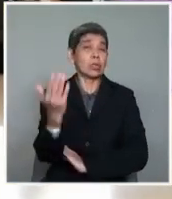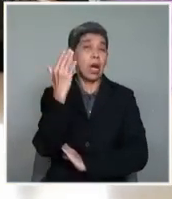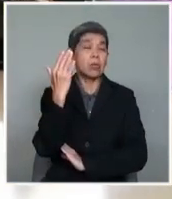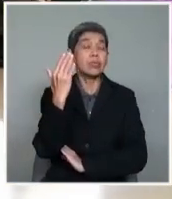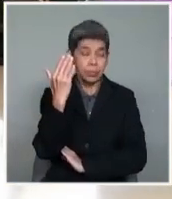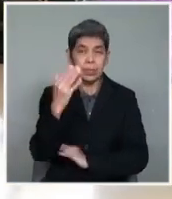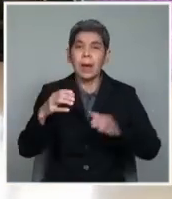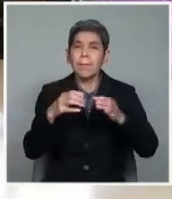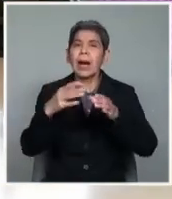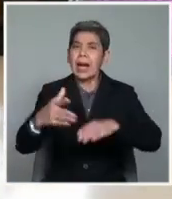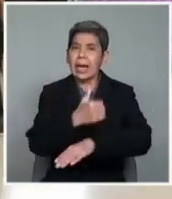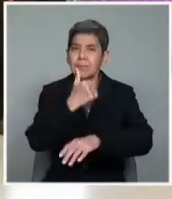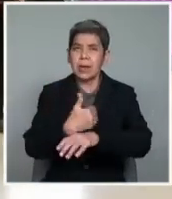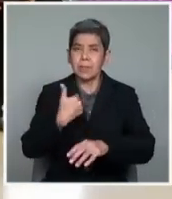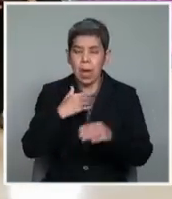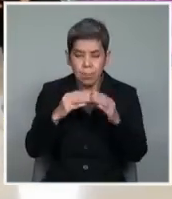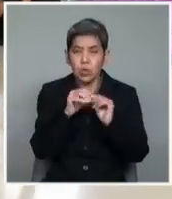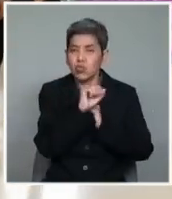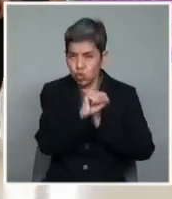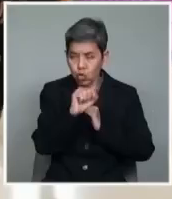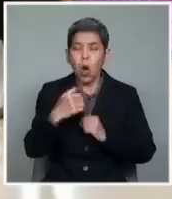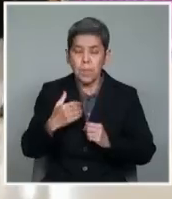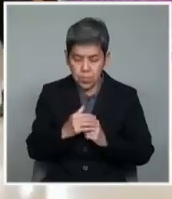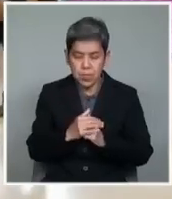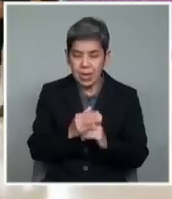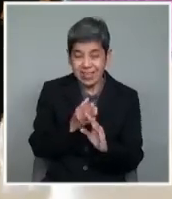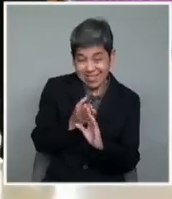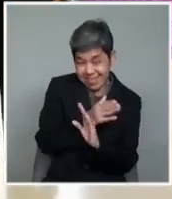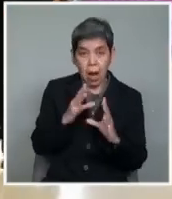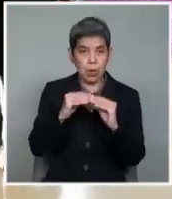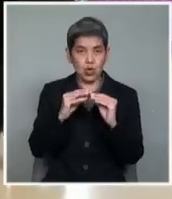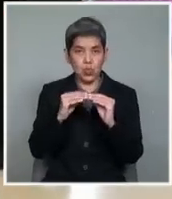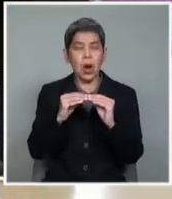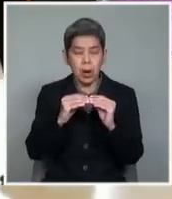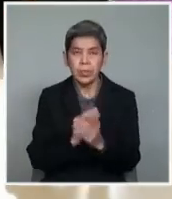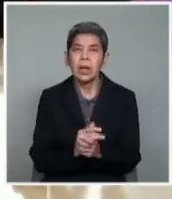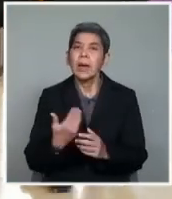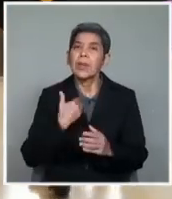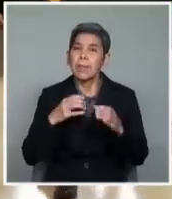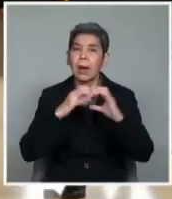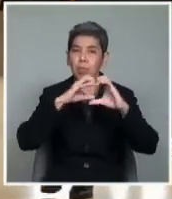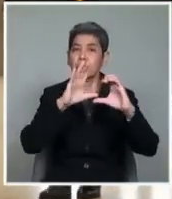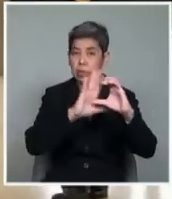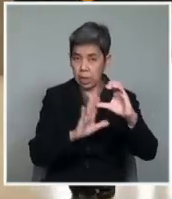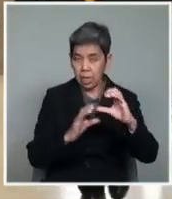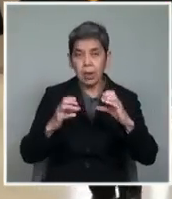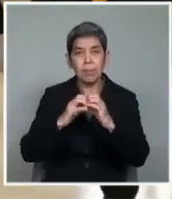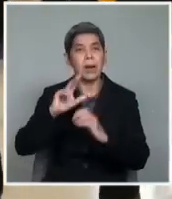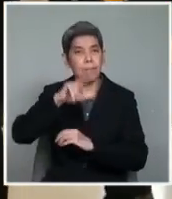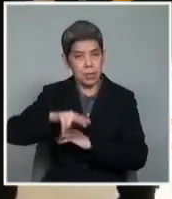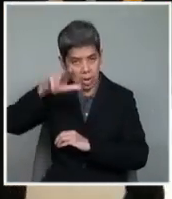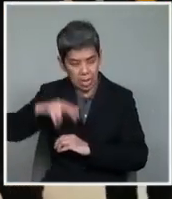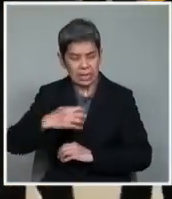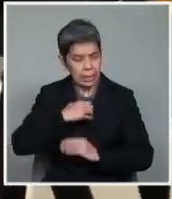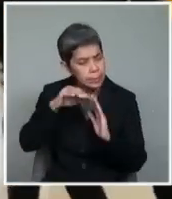มาค่ะพรรคการเมืองบางส่วนได้เรียกประชุมส.ส.ของพรรคก่อนเข้าร่วมประชุมรัฐสภาอาทิพรรคภูมิใจไทยพรรคเพื่อไทยเพื่